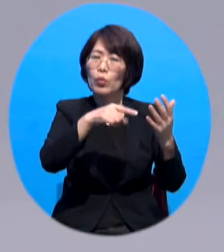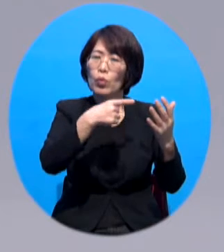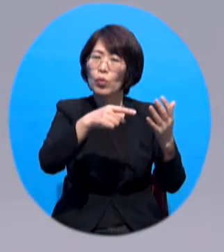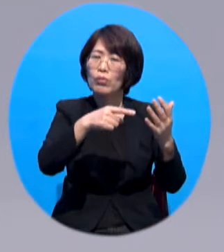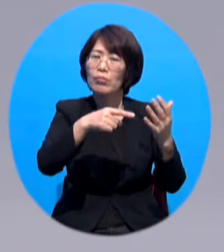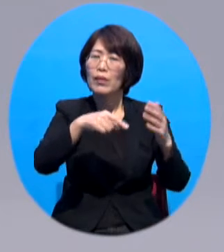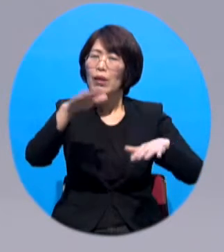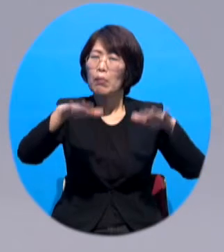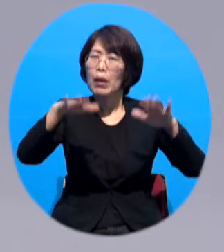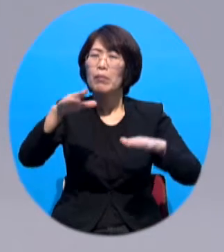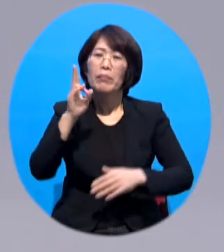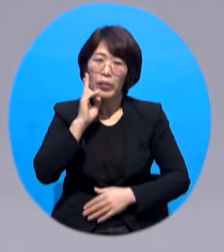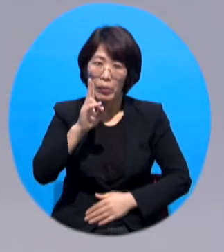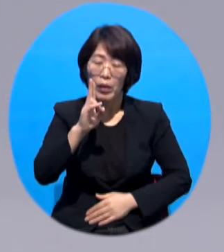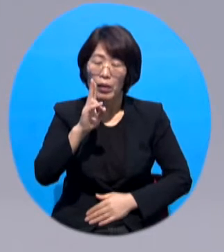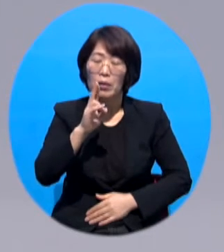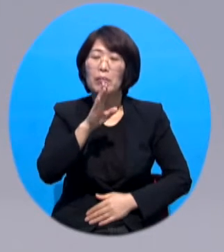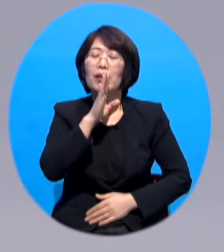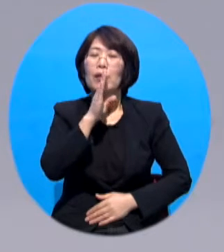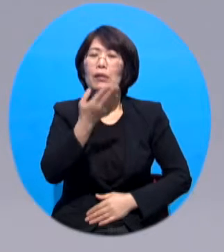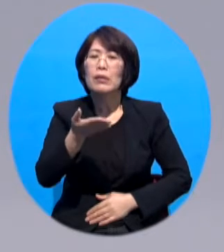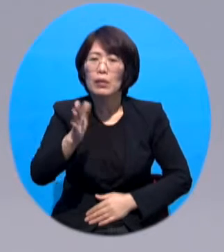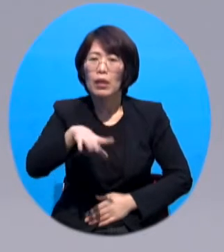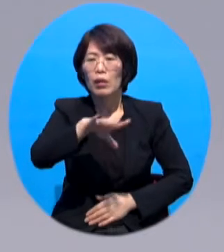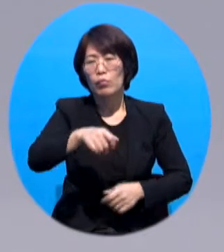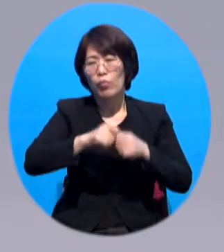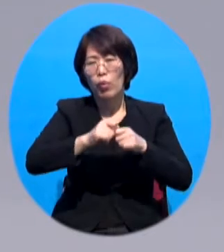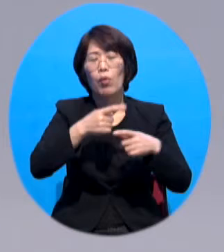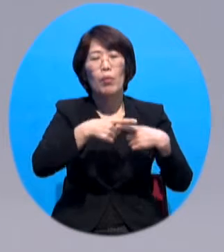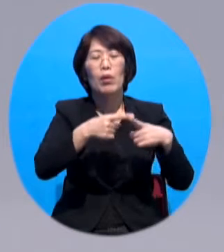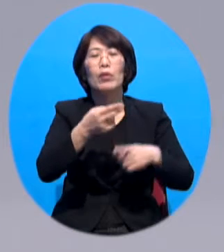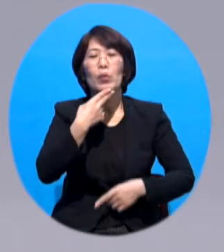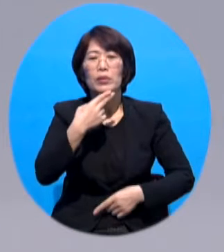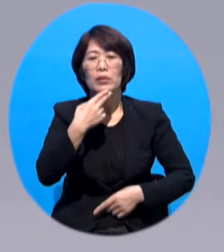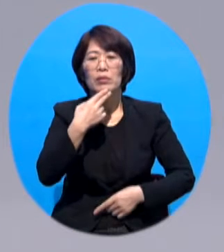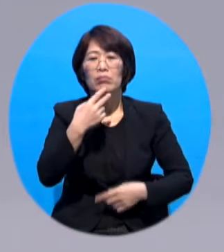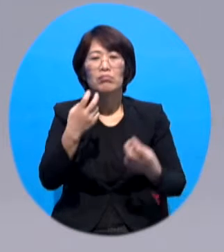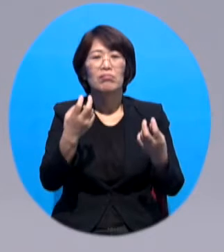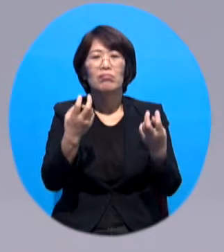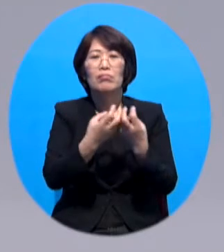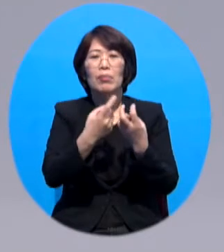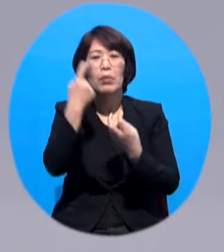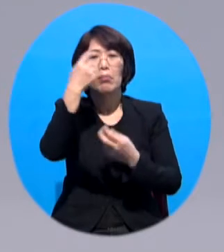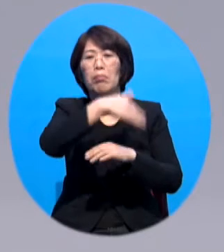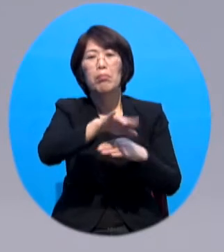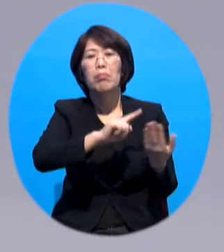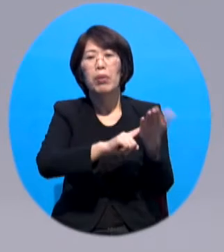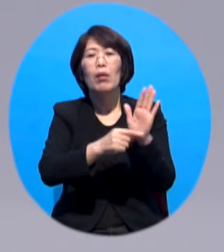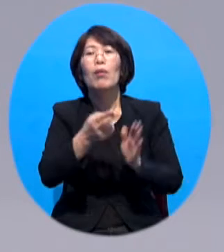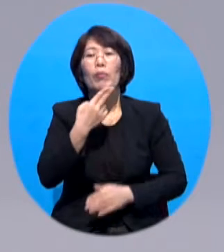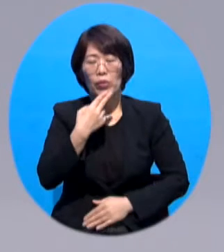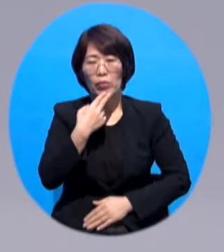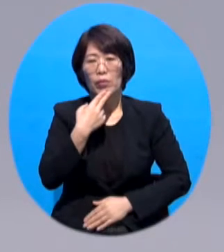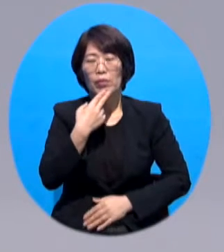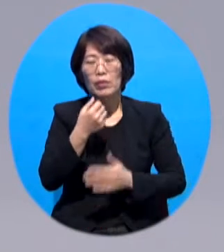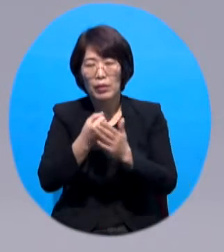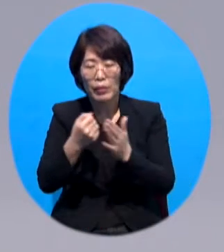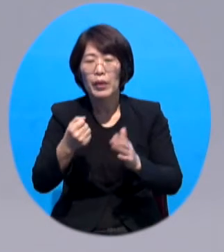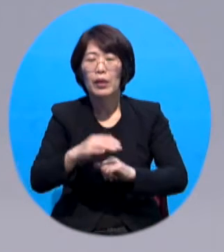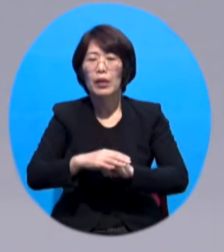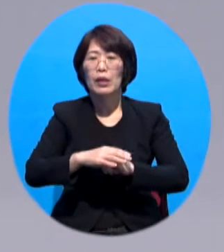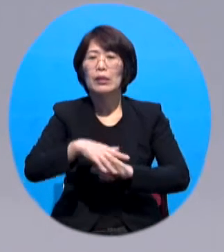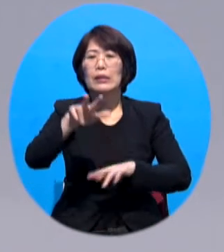굉장히 심각해 지고 있었는데 4 대한 부채 긴 진단도 없이 대책을 세우지 않았기 때문에 또 이러한 아